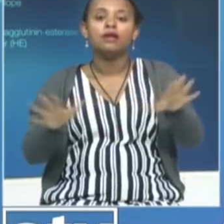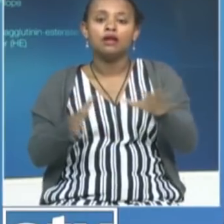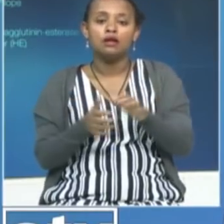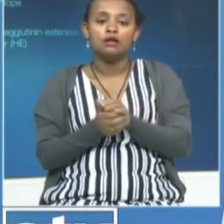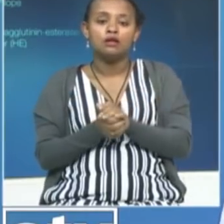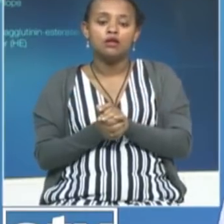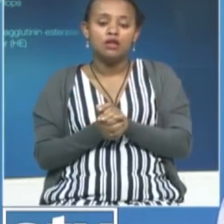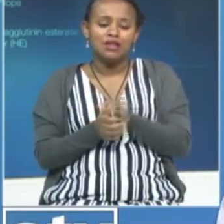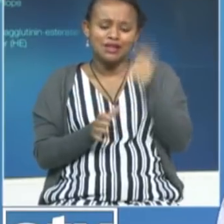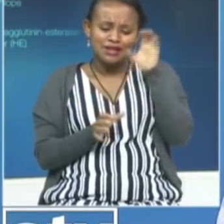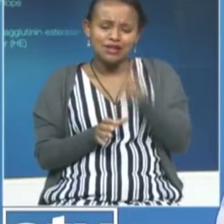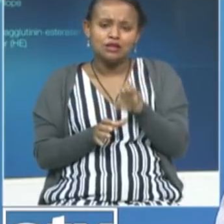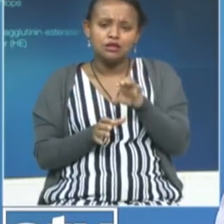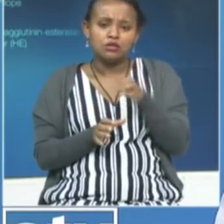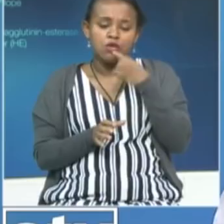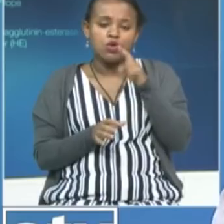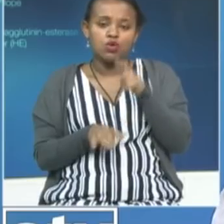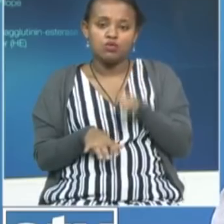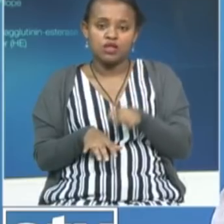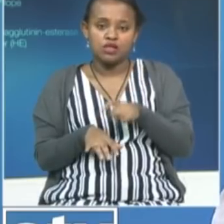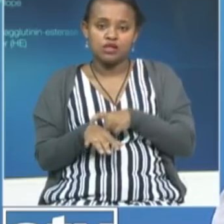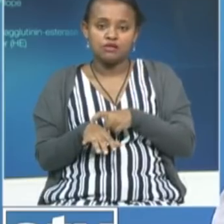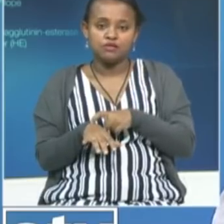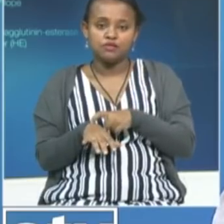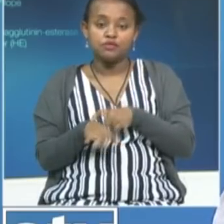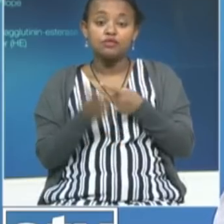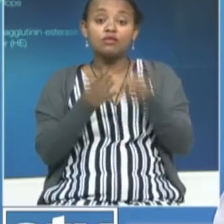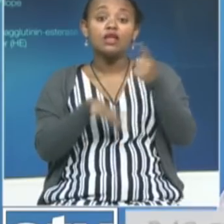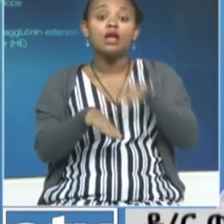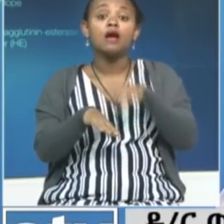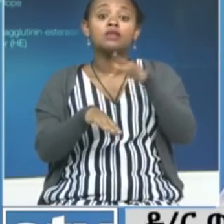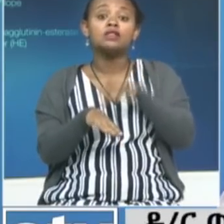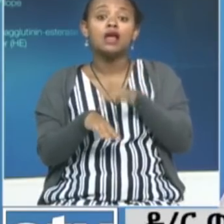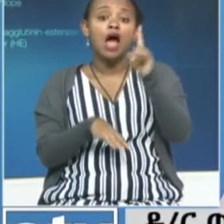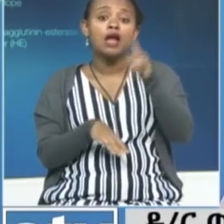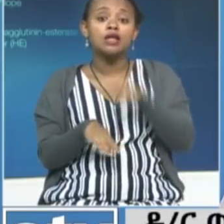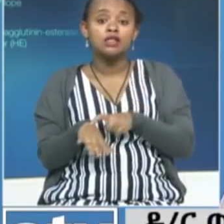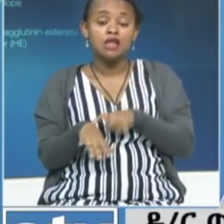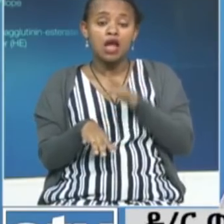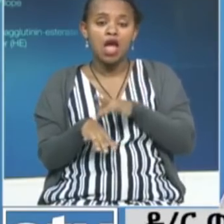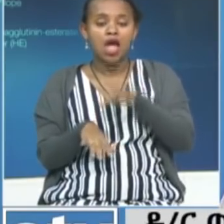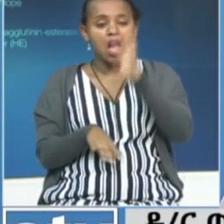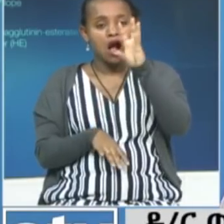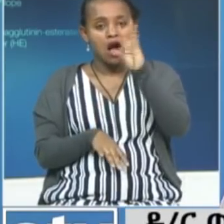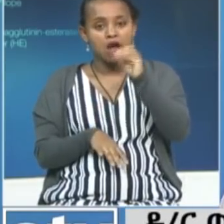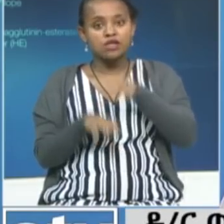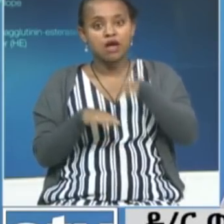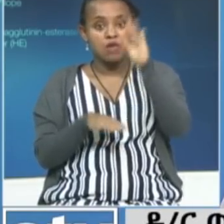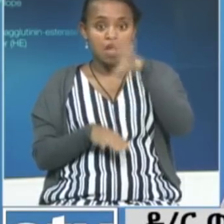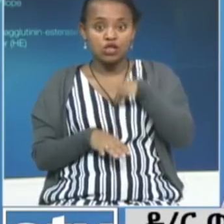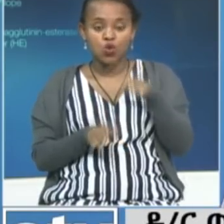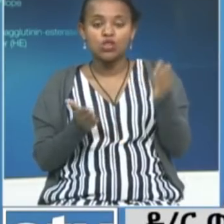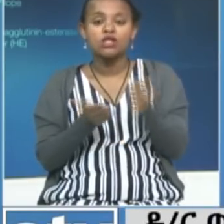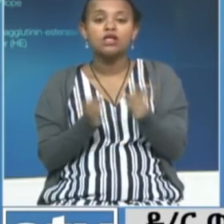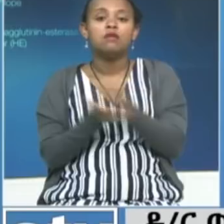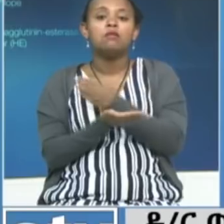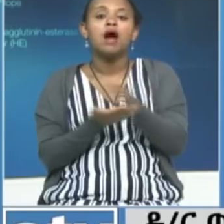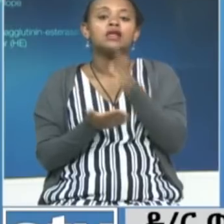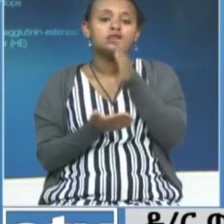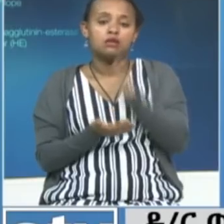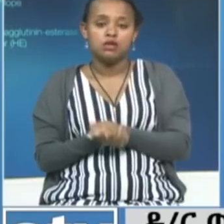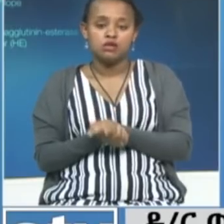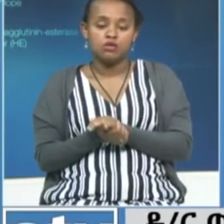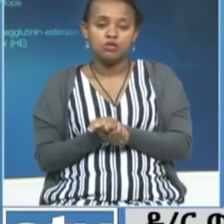አንደኛው ነው ግድ በሚሉበት ጊዜ። ያም ጊዜ ላይ እንደው አንድ ጊዜ ላይ ከ50 በላይ ሰዎች ባይሰበሰቡ፣